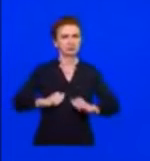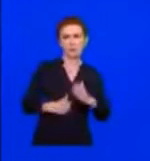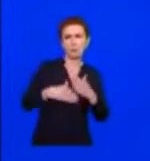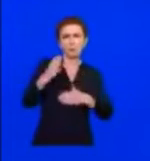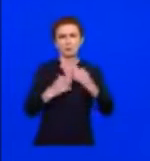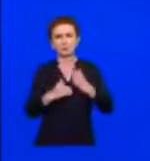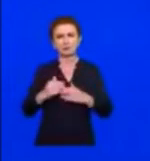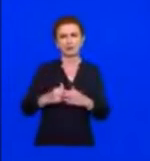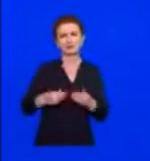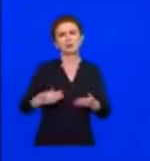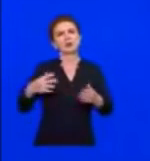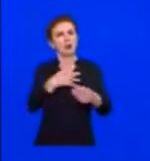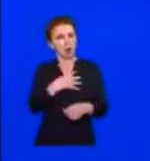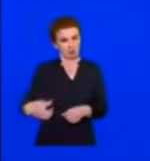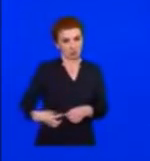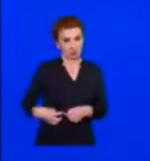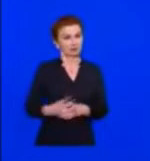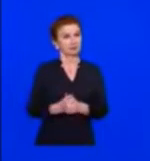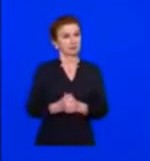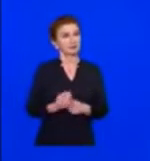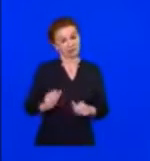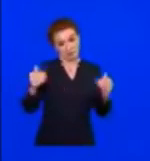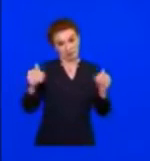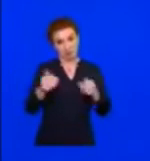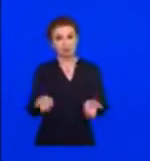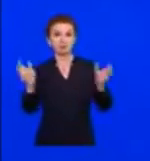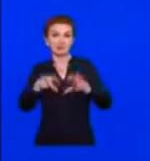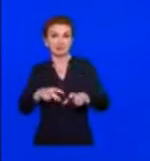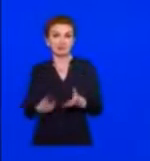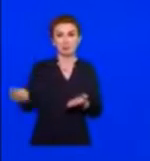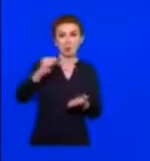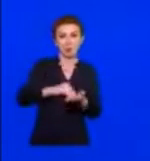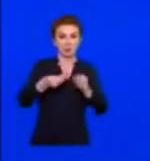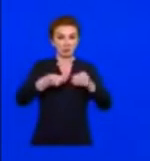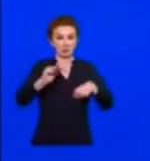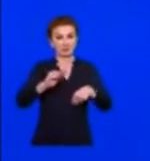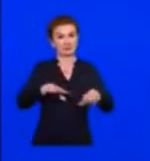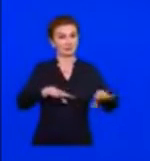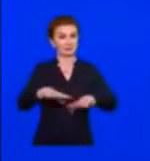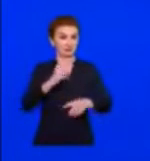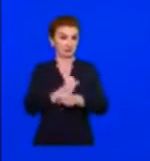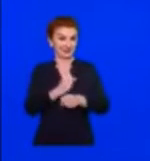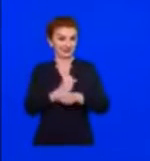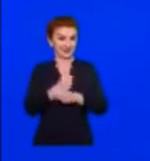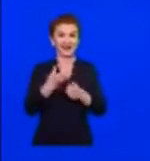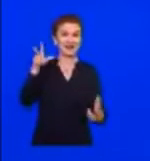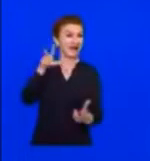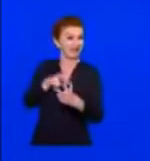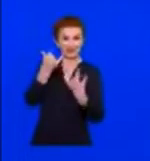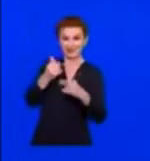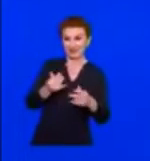rynku i być może nawet tworzyć dodatkowe miejsca pracy i podbijać inne rynki, bo to będzie świadczyło o sile